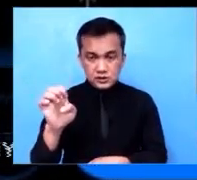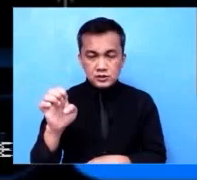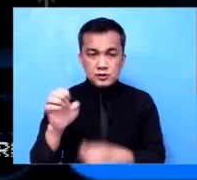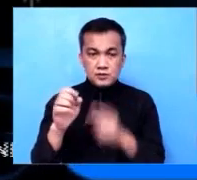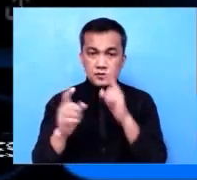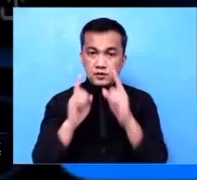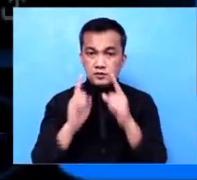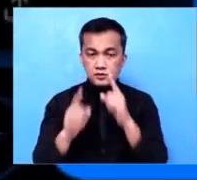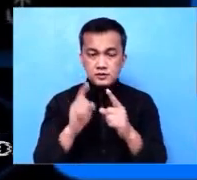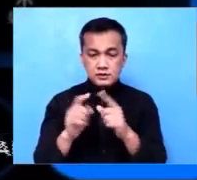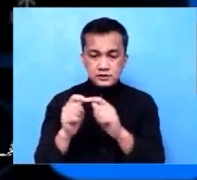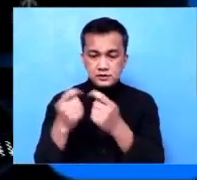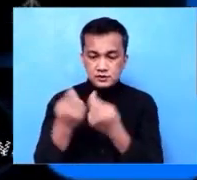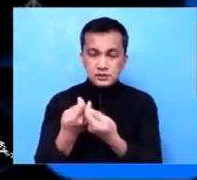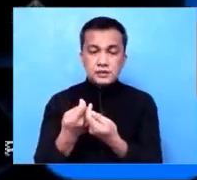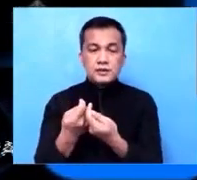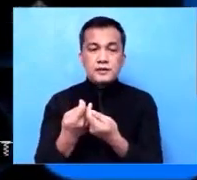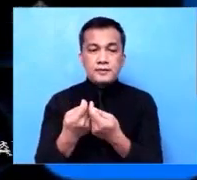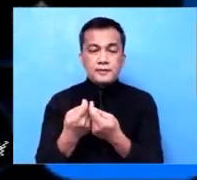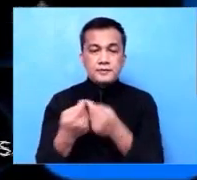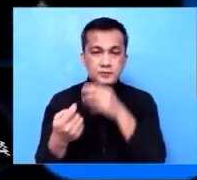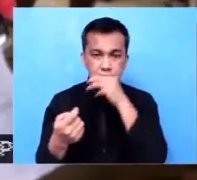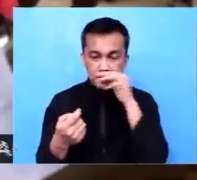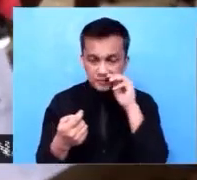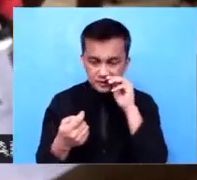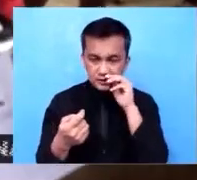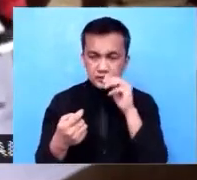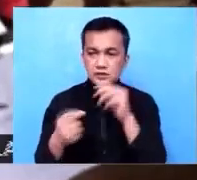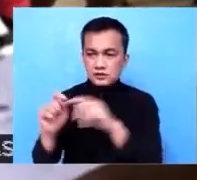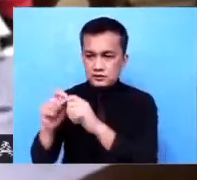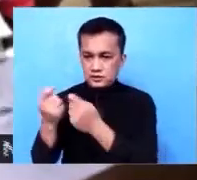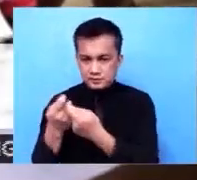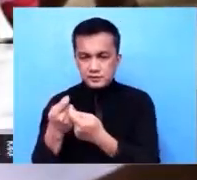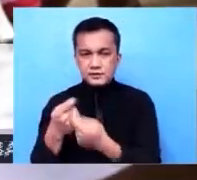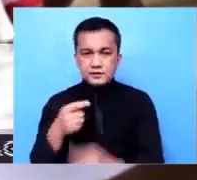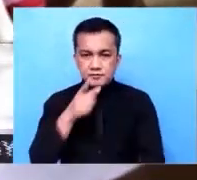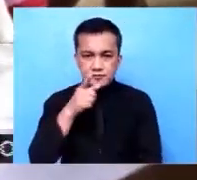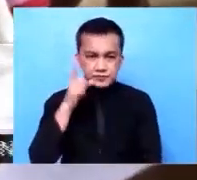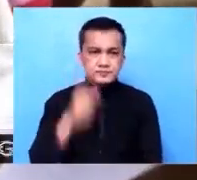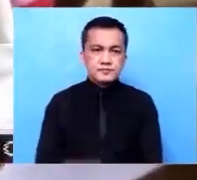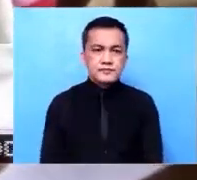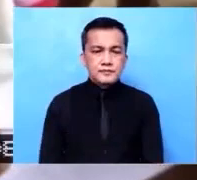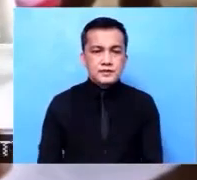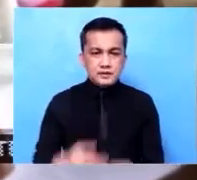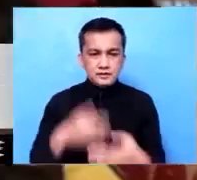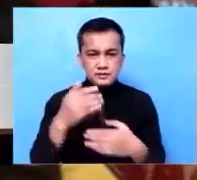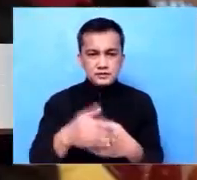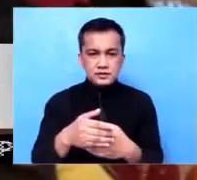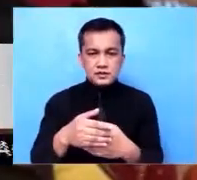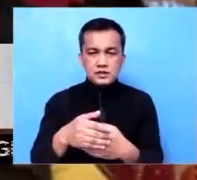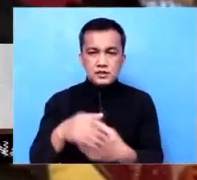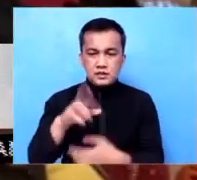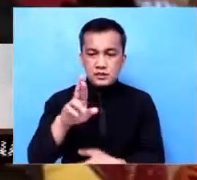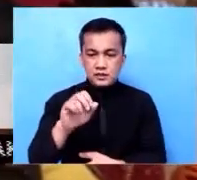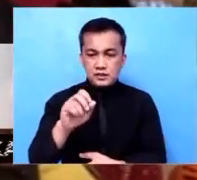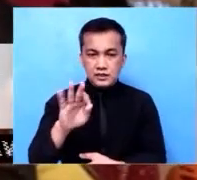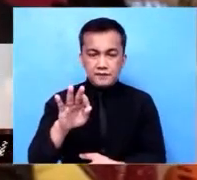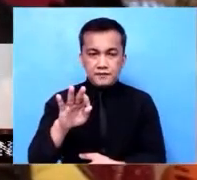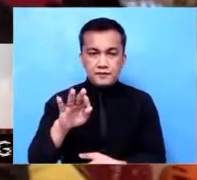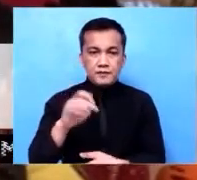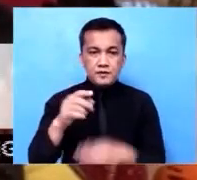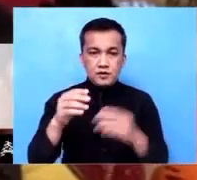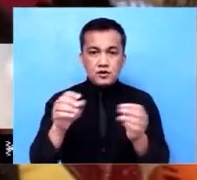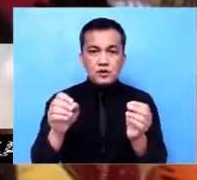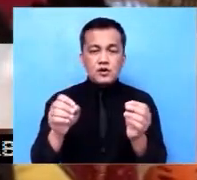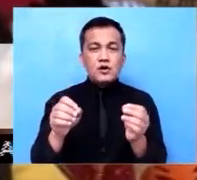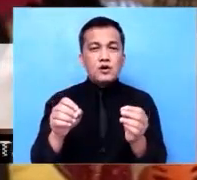ng senador ang team ni Robredo. Kasunod niyan, ginawang relief hub ang campaign volunteer center ni Robredo